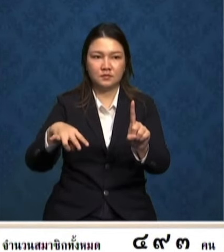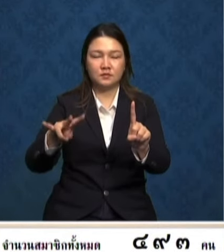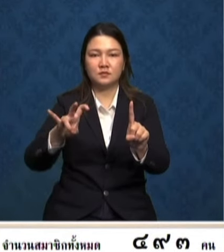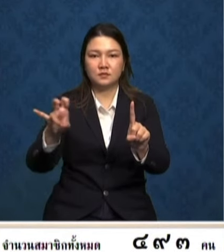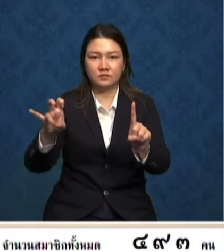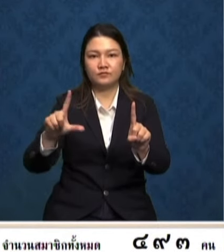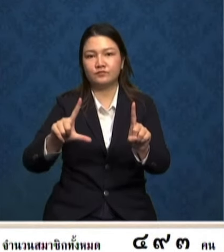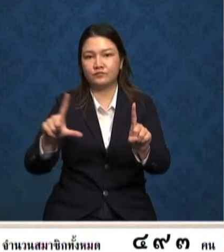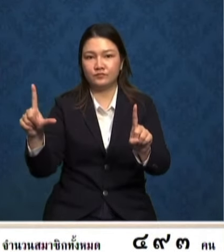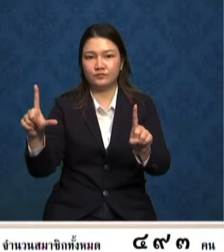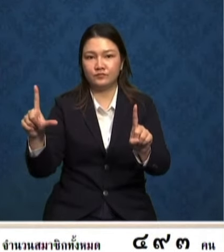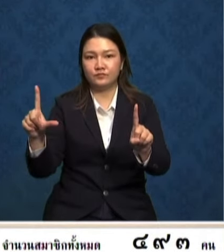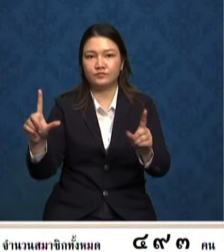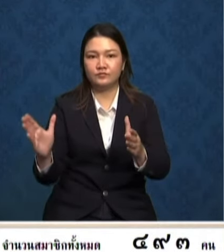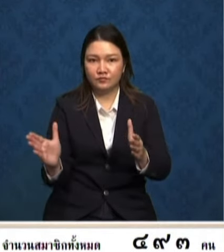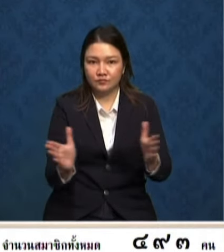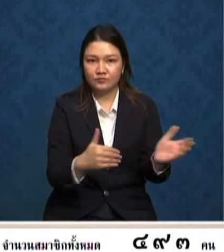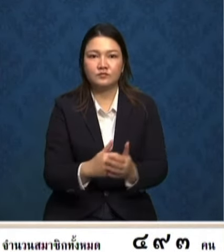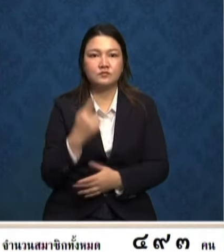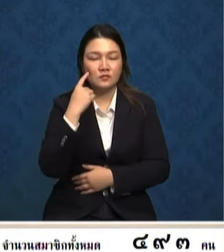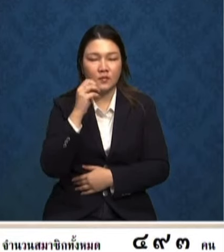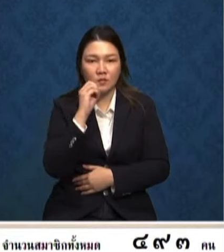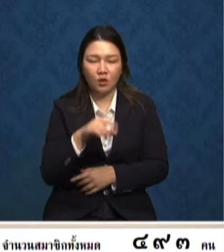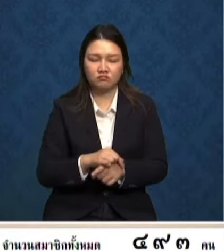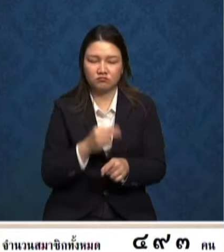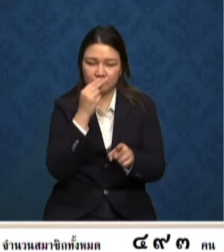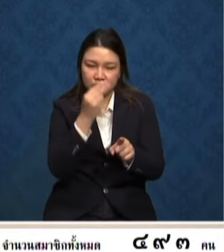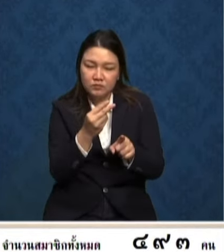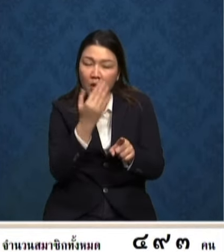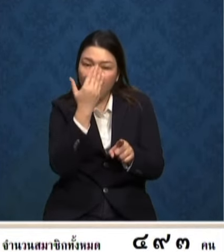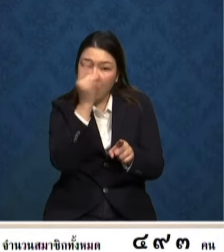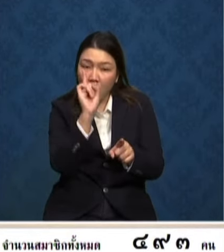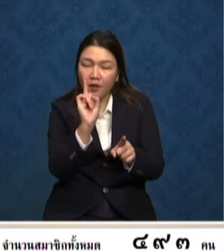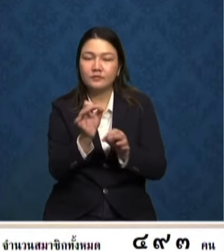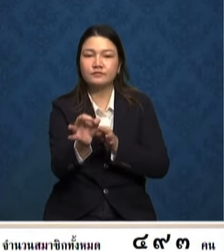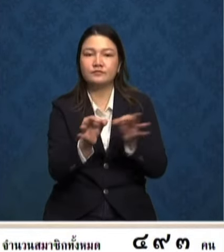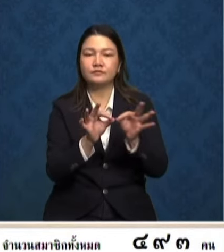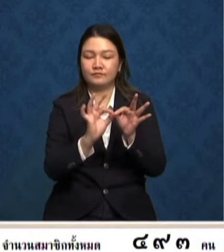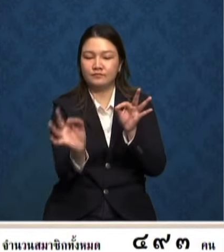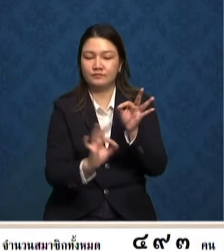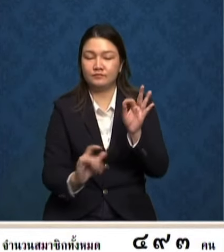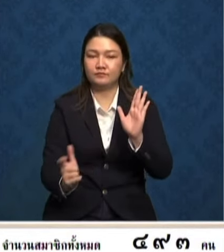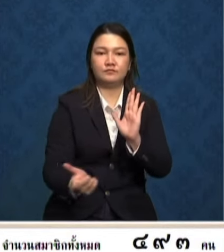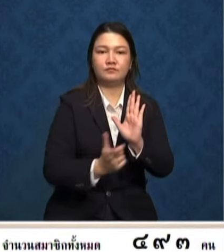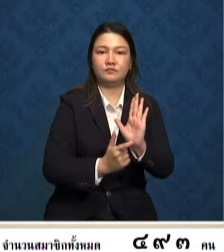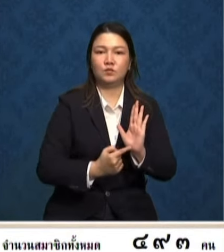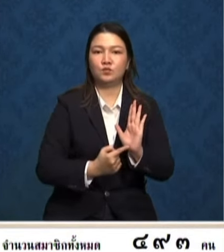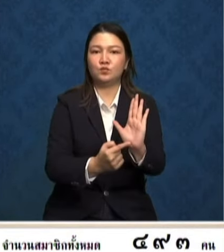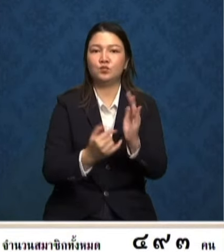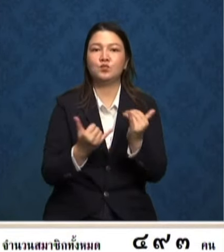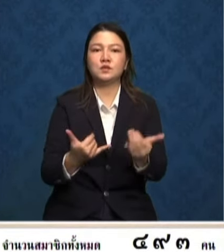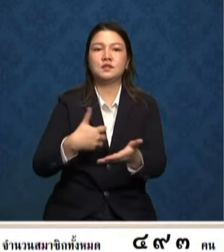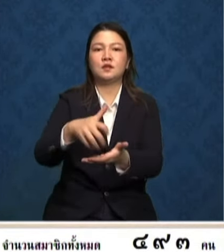187,700 ล้านบาทและผมได้สงวนความเห็นเพื่อนำอภิปรายในที่ประชุมให้ทราบเหตุ